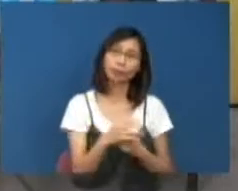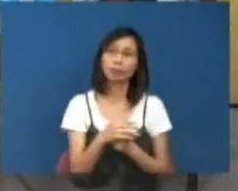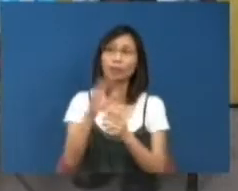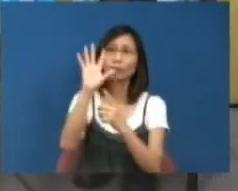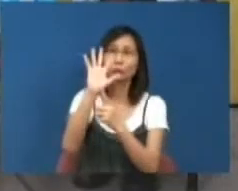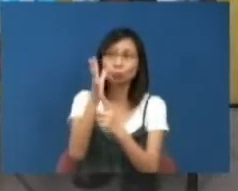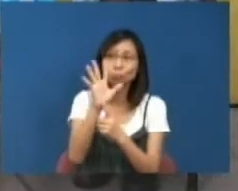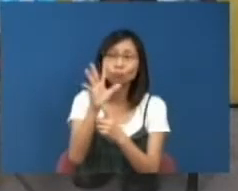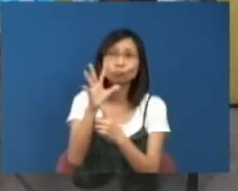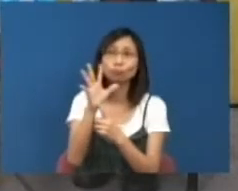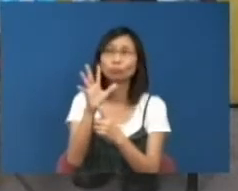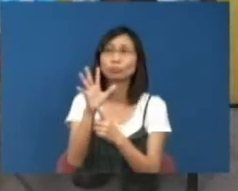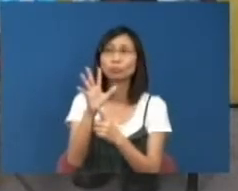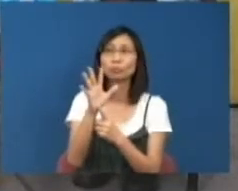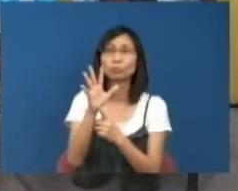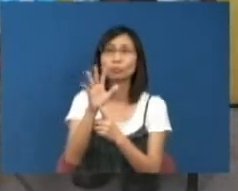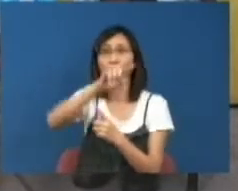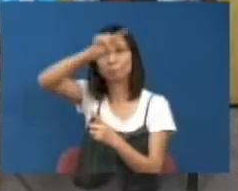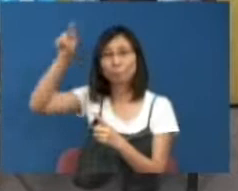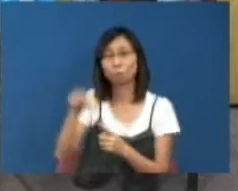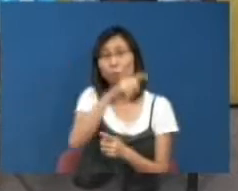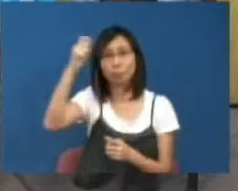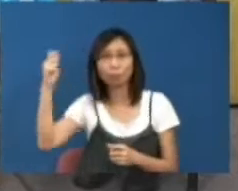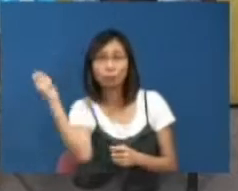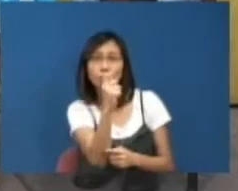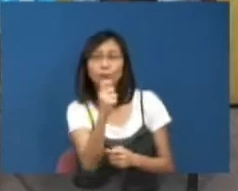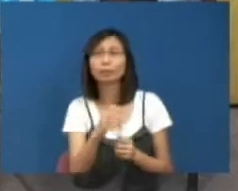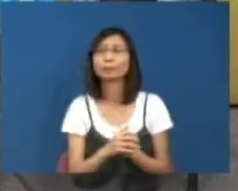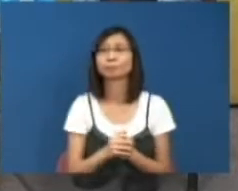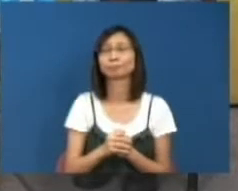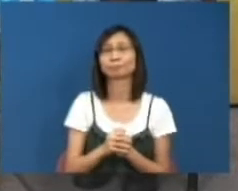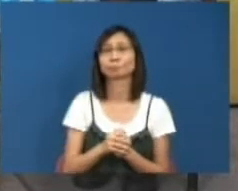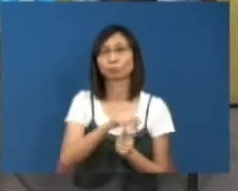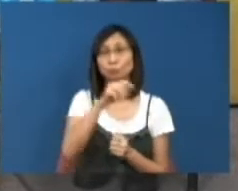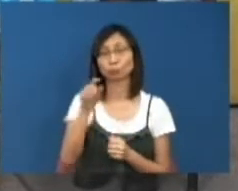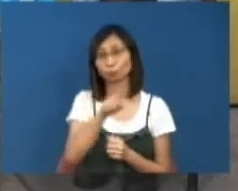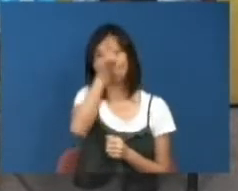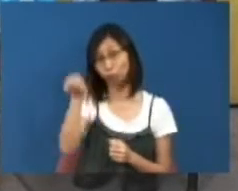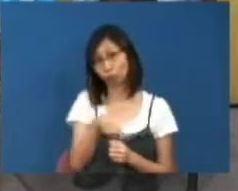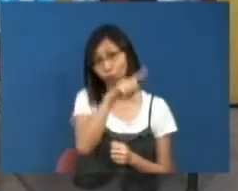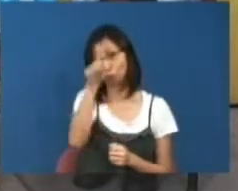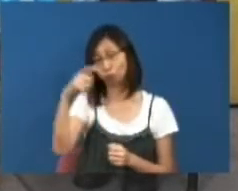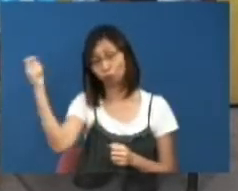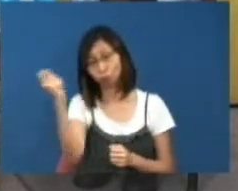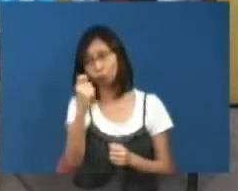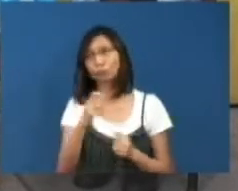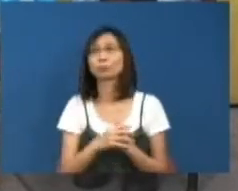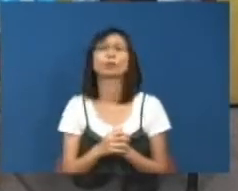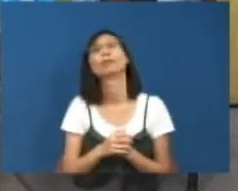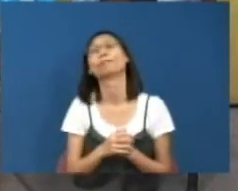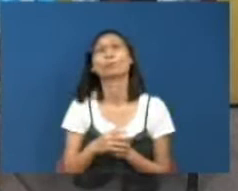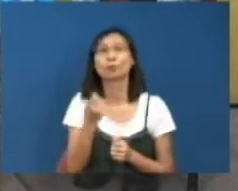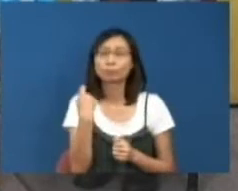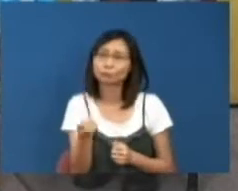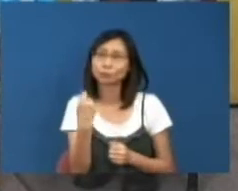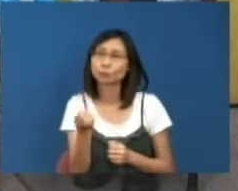會。好高嘅轉到， 你又擺低喺呢個台面上睇一睇， 咁就咧就會啊， 就會好容易